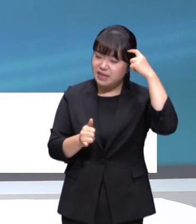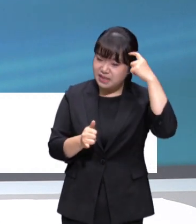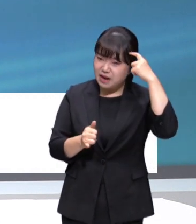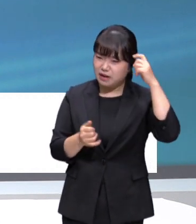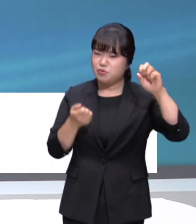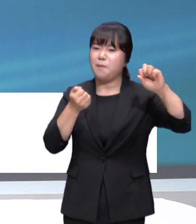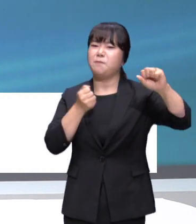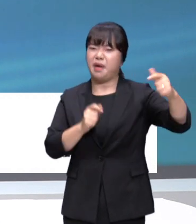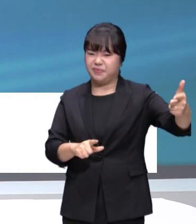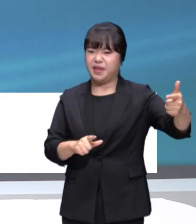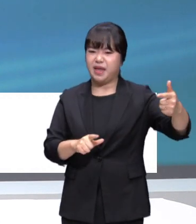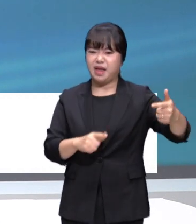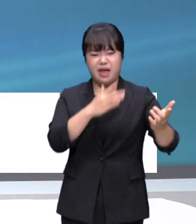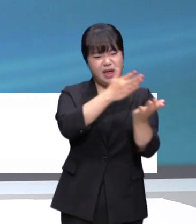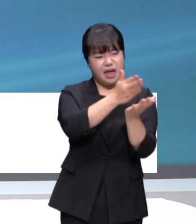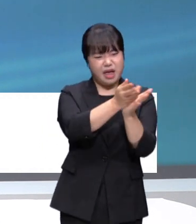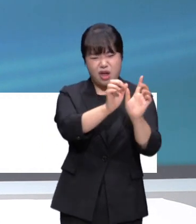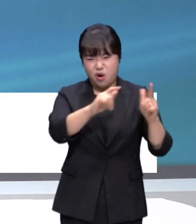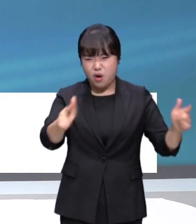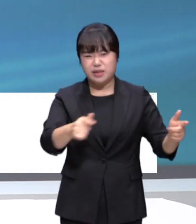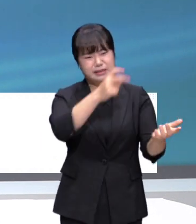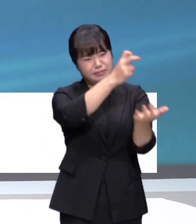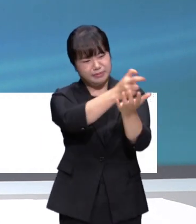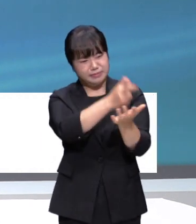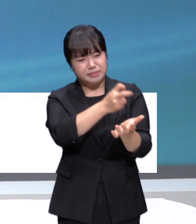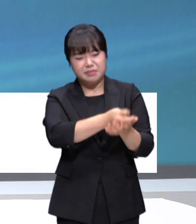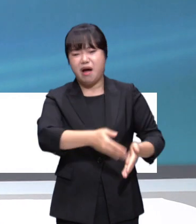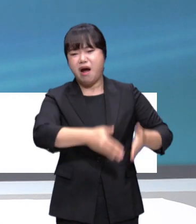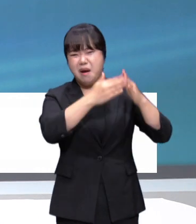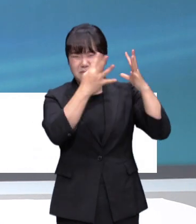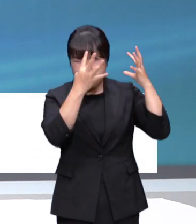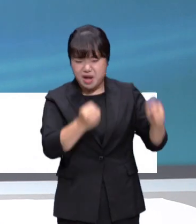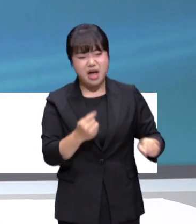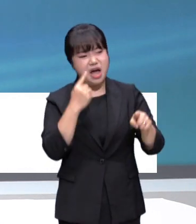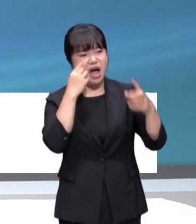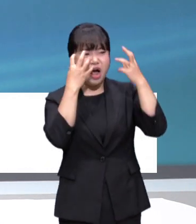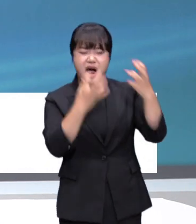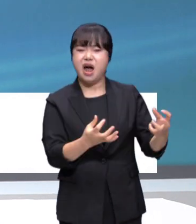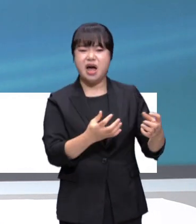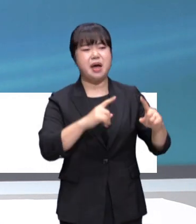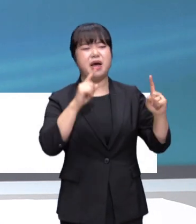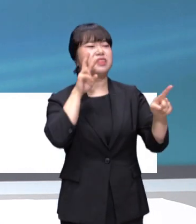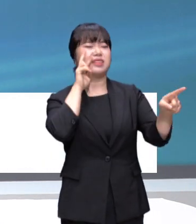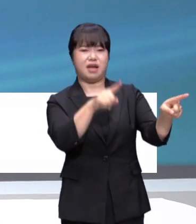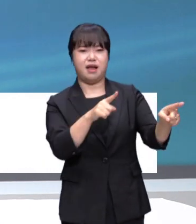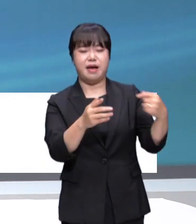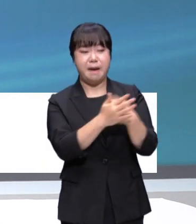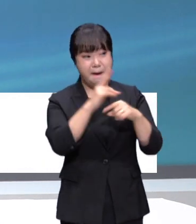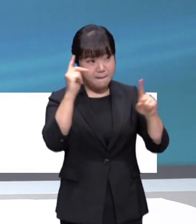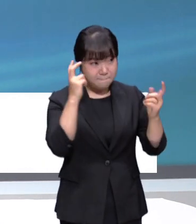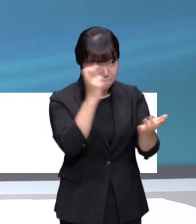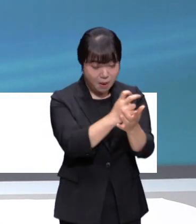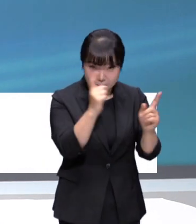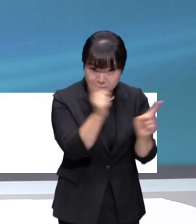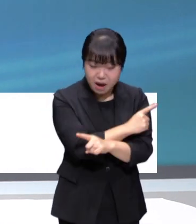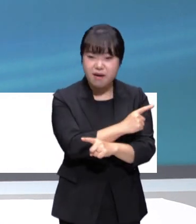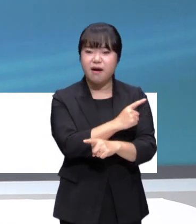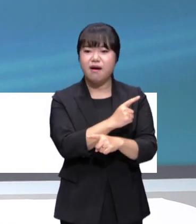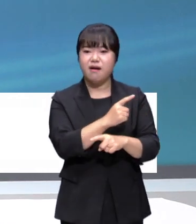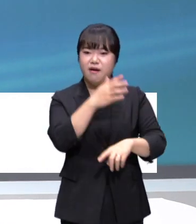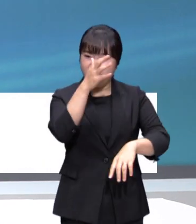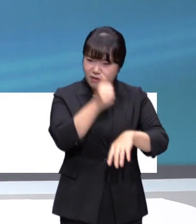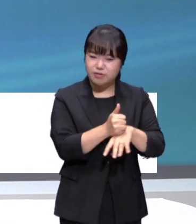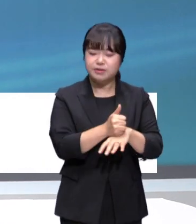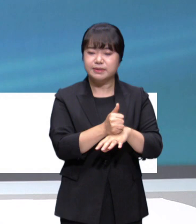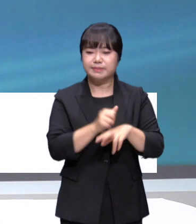뜻과 부합하지 않는 각종 조례, 즉 제도를 많이 만들었습니다. 이 잘못된 제도, 조례 개선하고